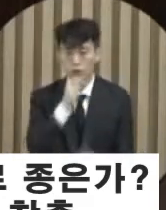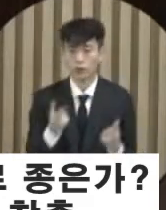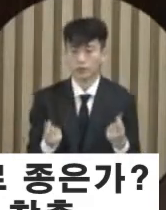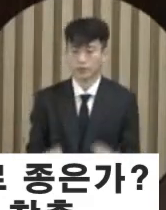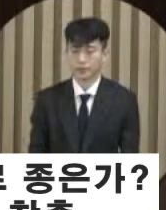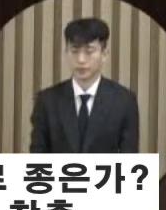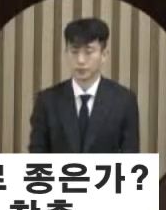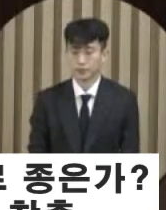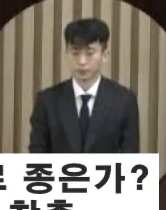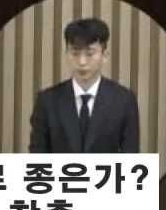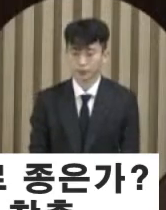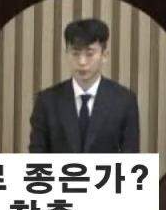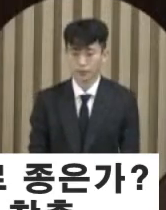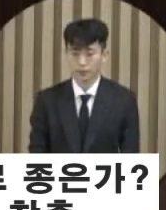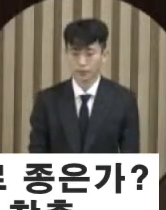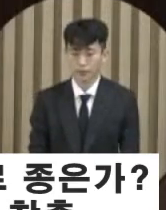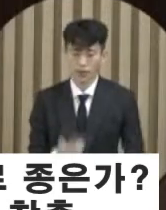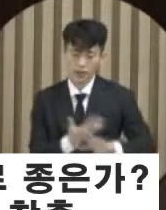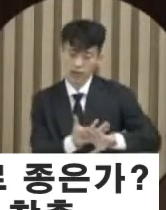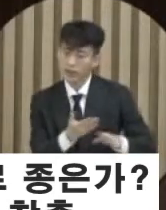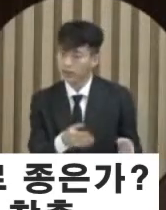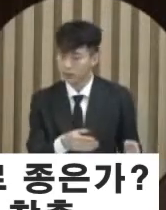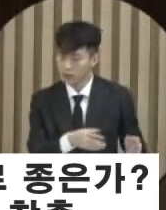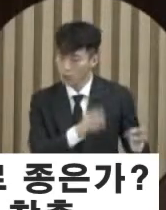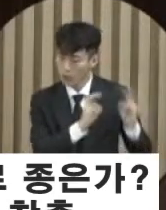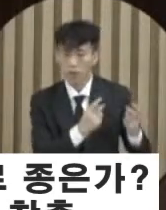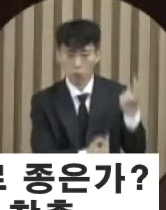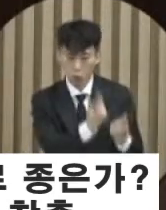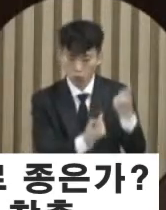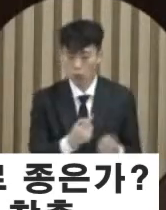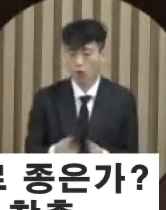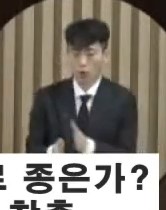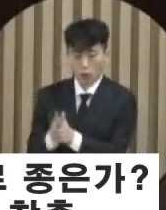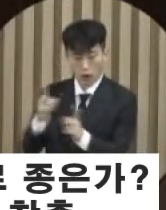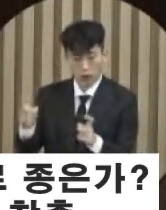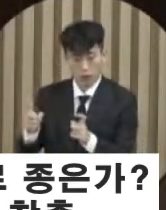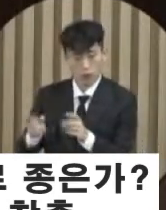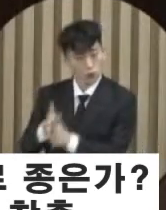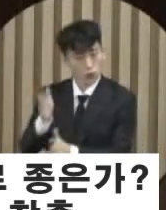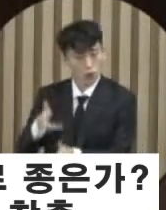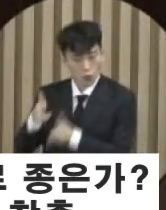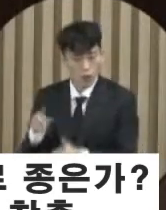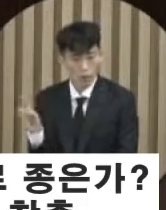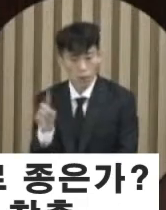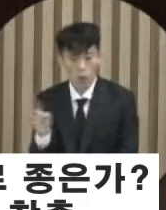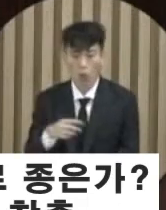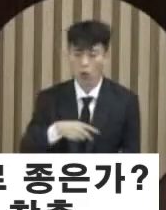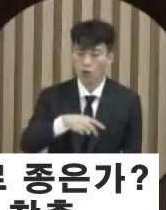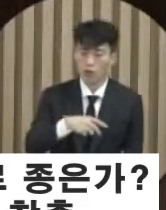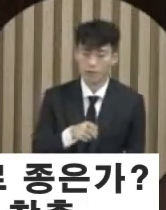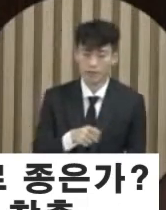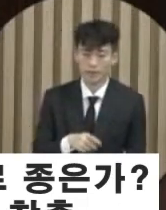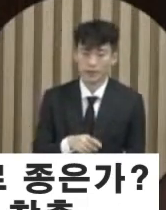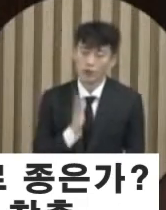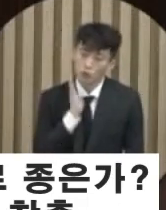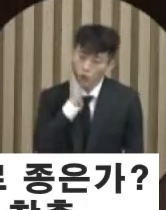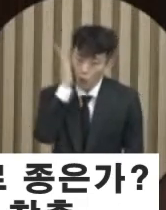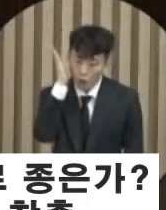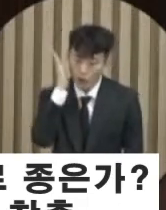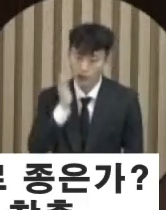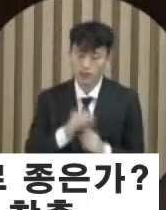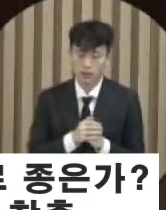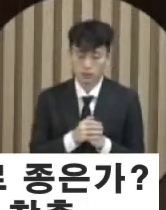당사의 개발 이익만을 최우선으로 하는 외부 기업과는 달리 화성도시공사는 도로폭, 인도폭, 녹지대 등